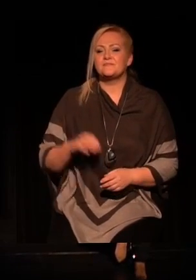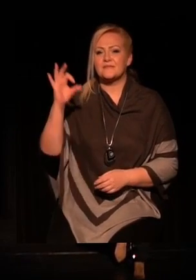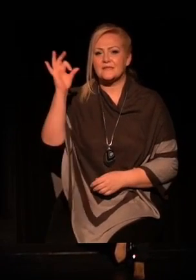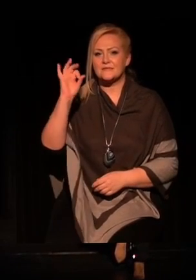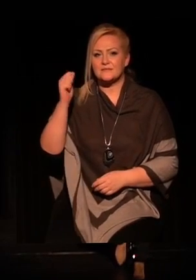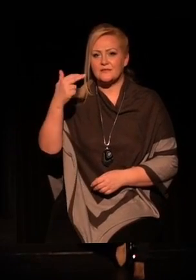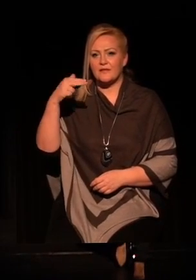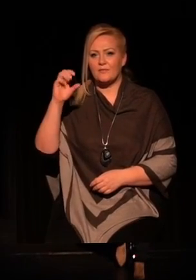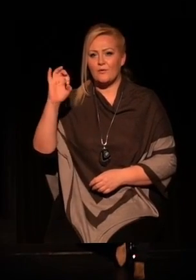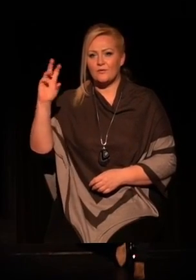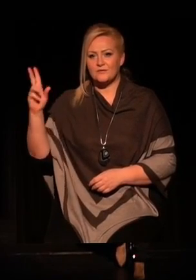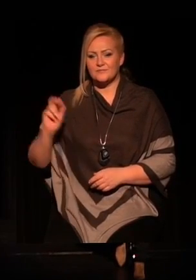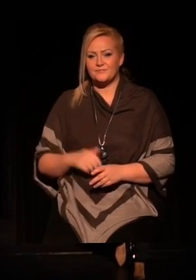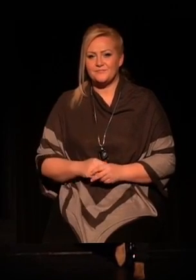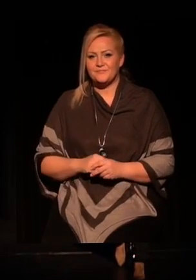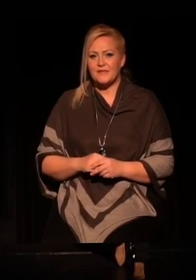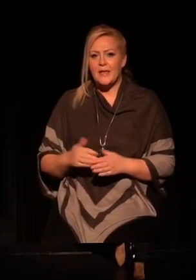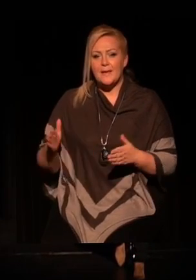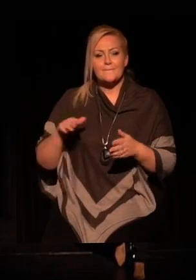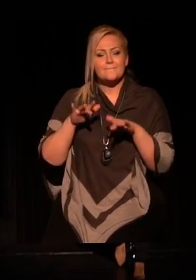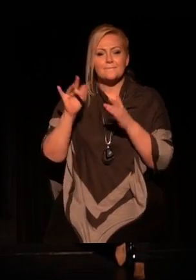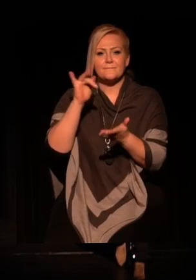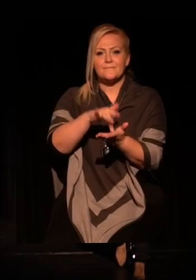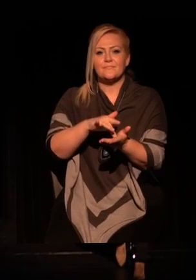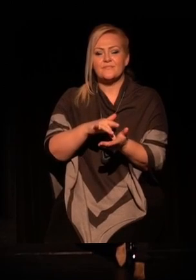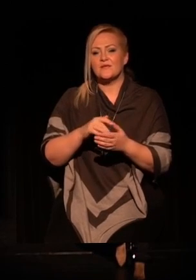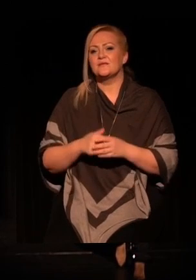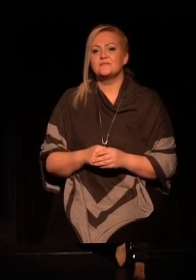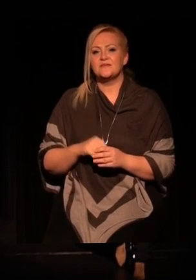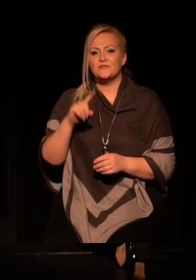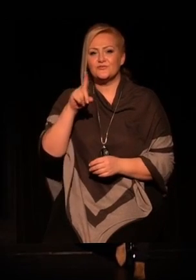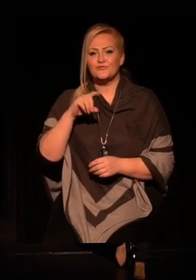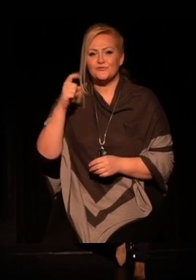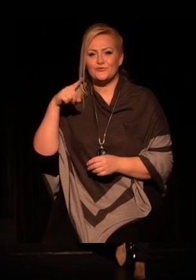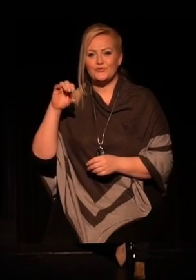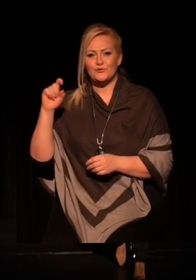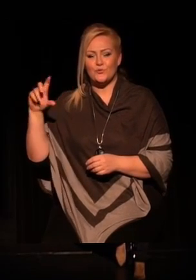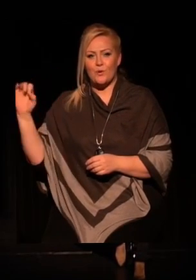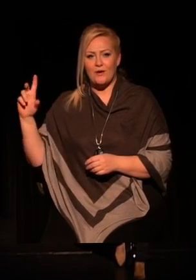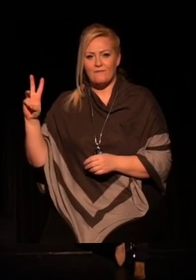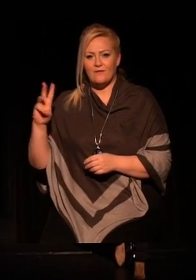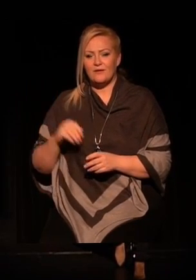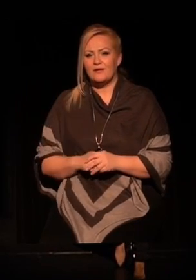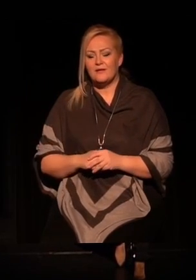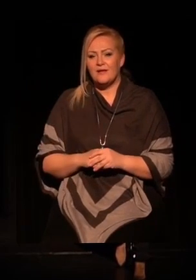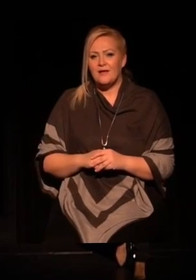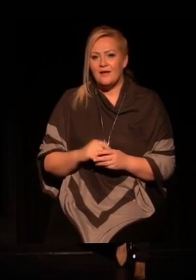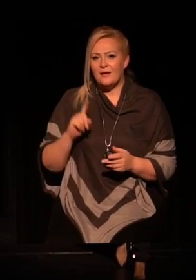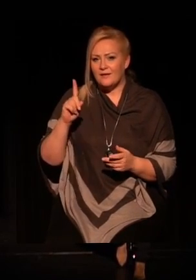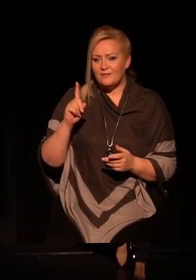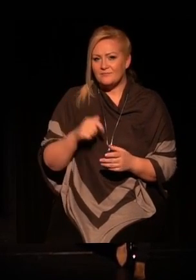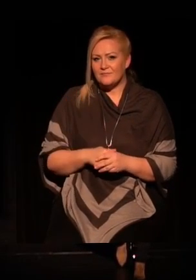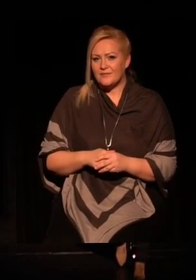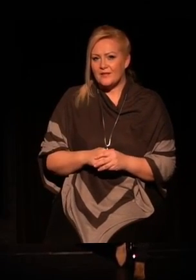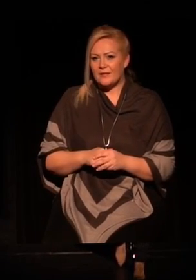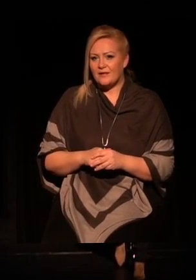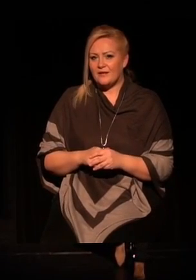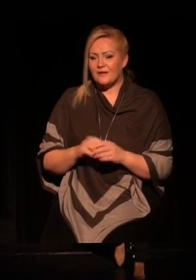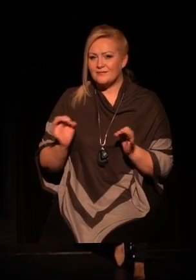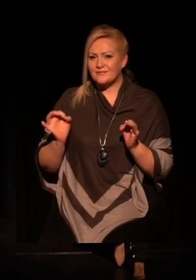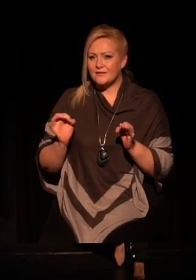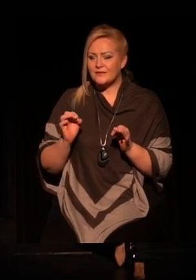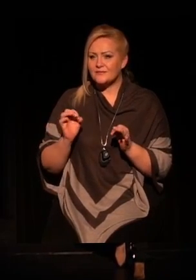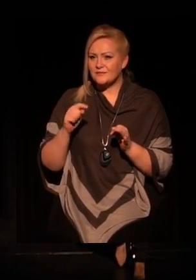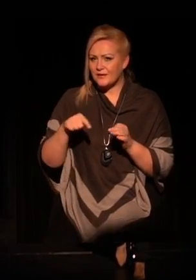miłośnikom sztuki kojarzące się od razu ze Zdzisławem Beksińskim czy kolekcją ikon. A przywołuję je dlatego,